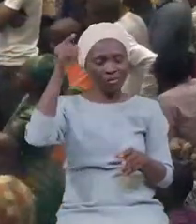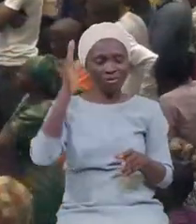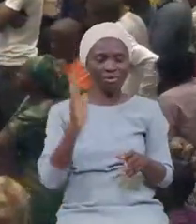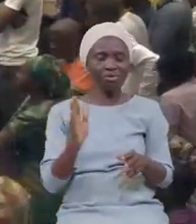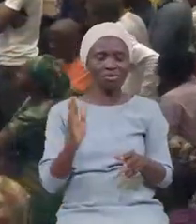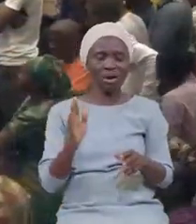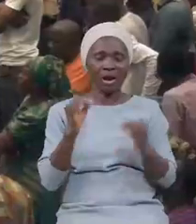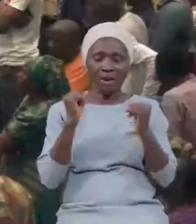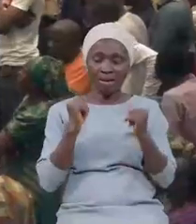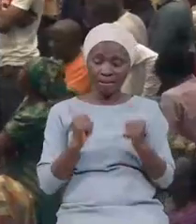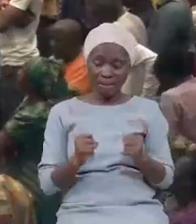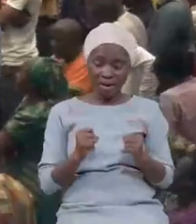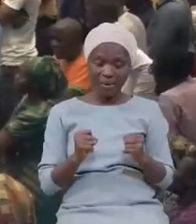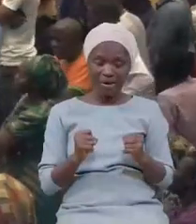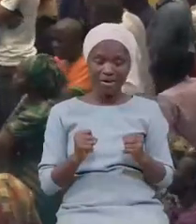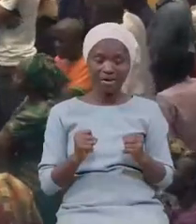la puissance